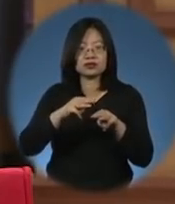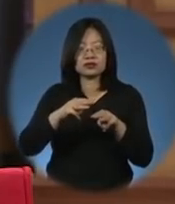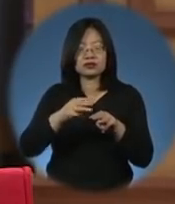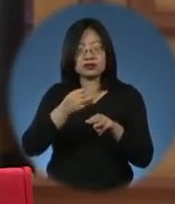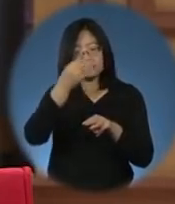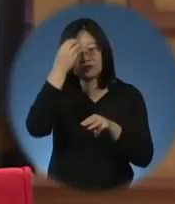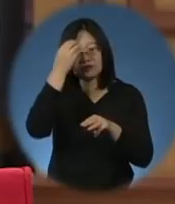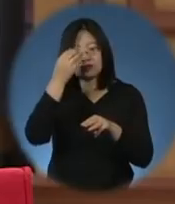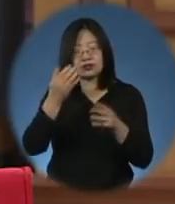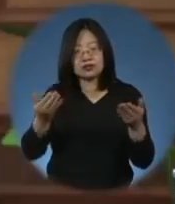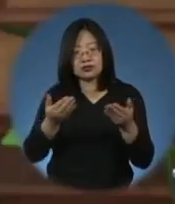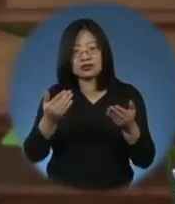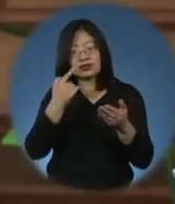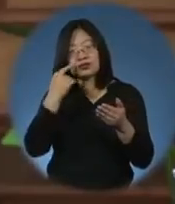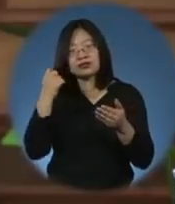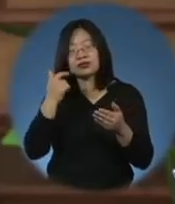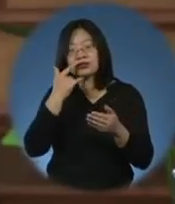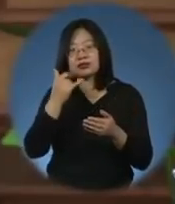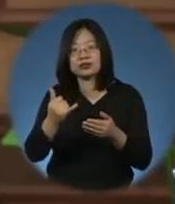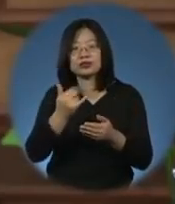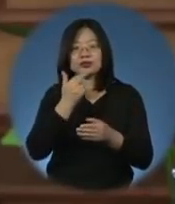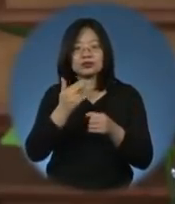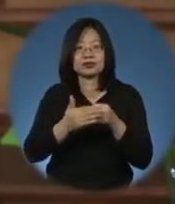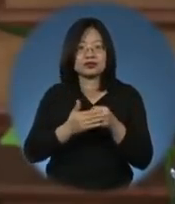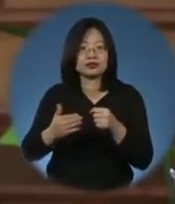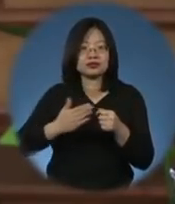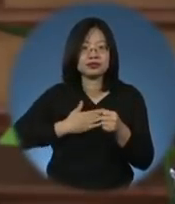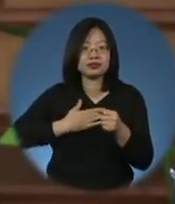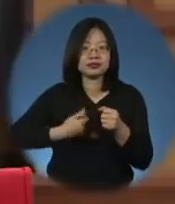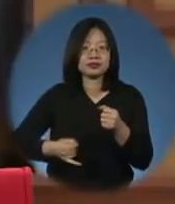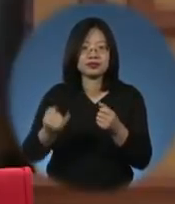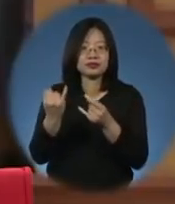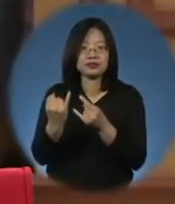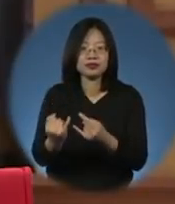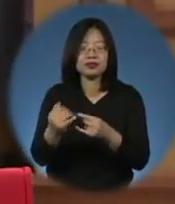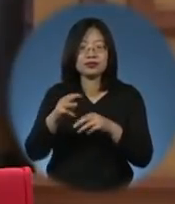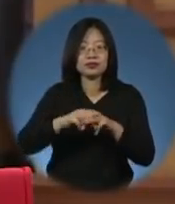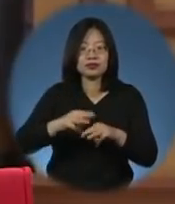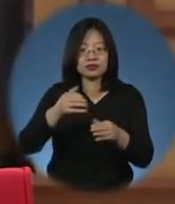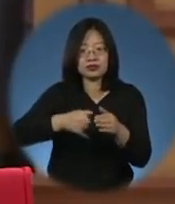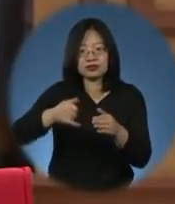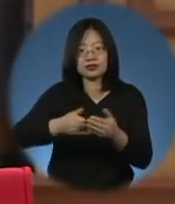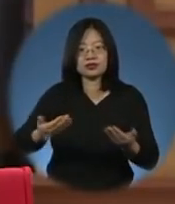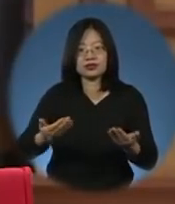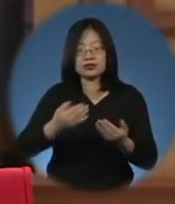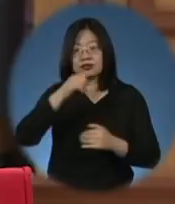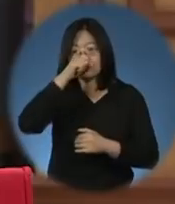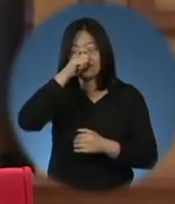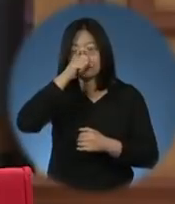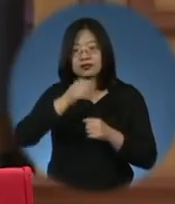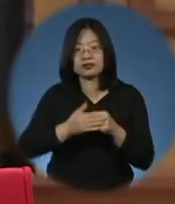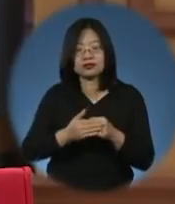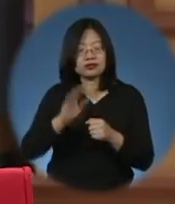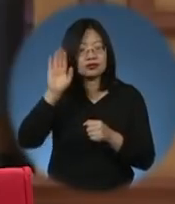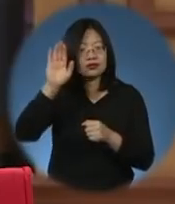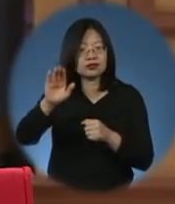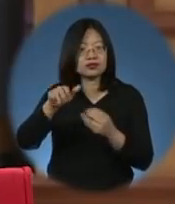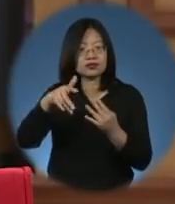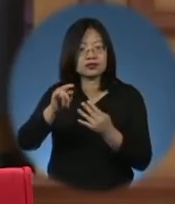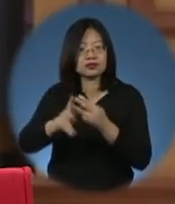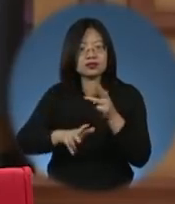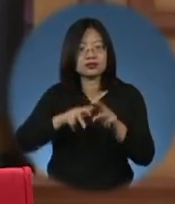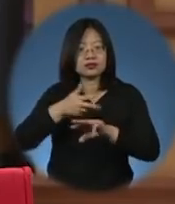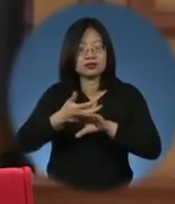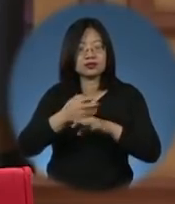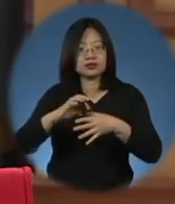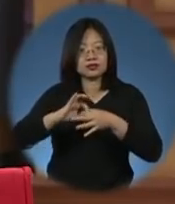사람도 없고 그런 부모는 더더욱 없고 예, 그래서 제가 저희 딸아이한테 농사를 짓는 일은 굉장히 좋은 것 같다. 이거는 또 앞으로는 4차